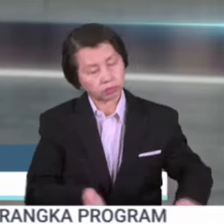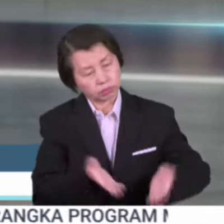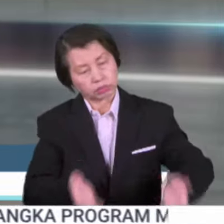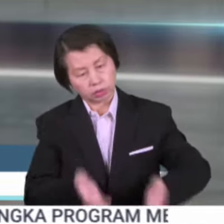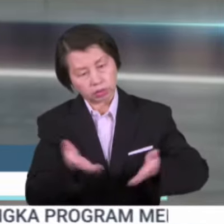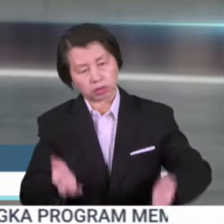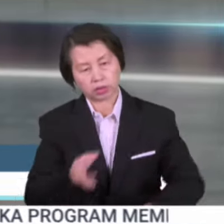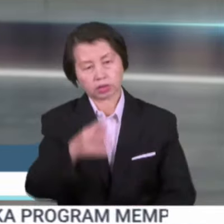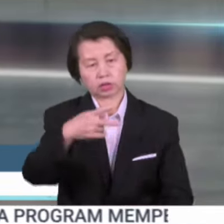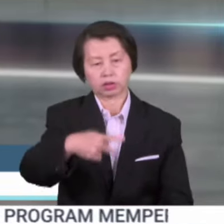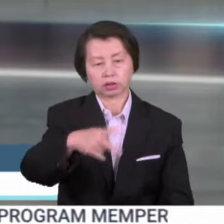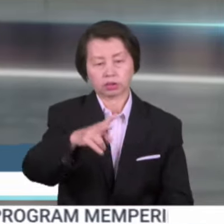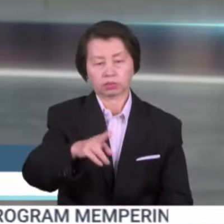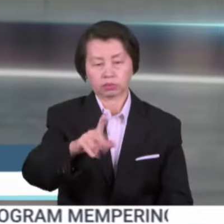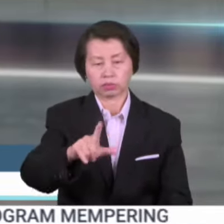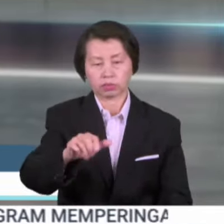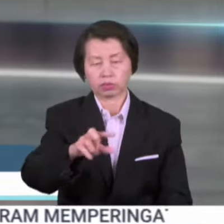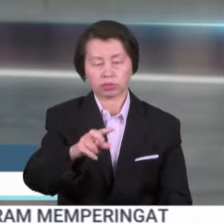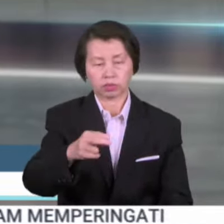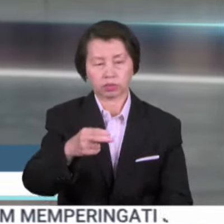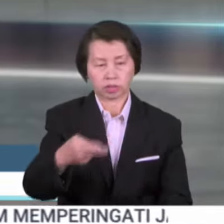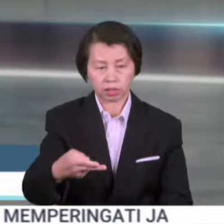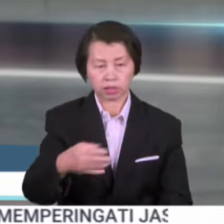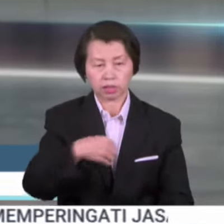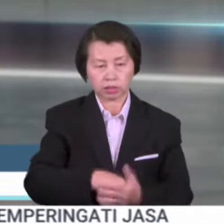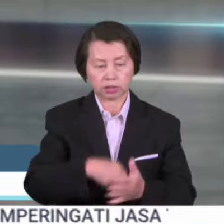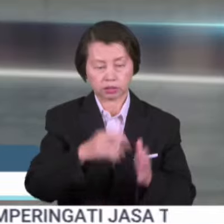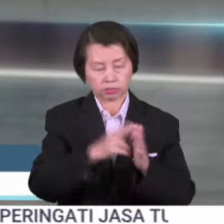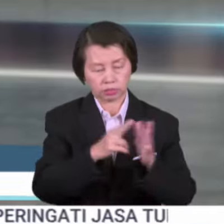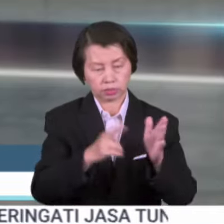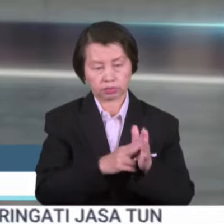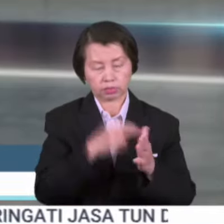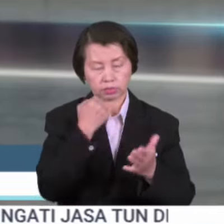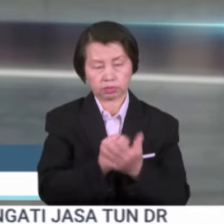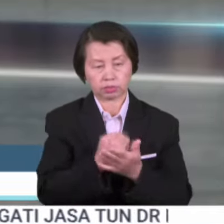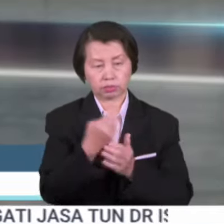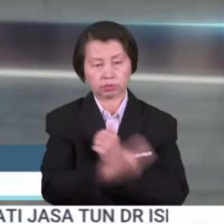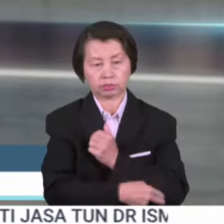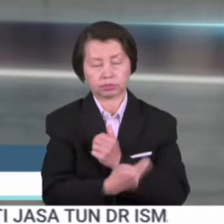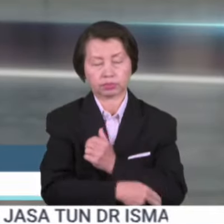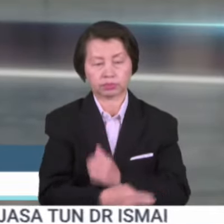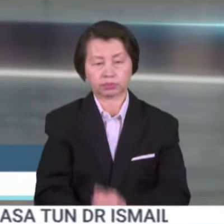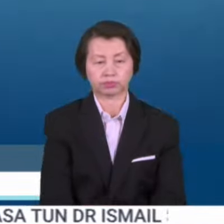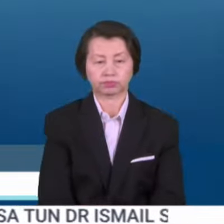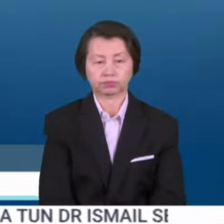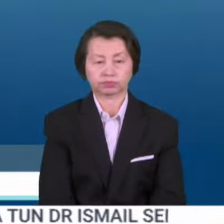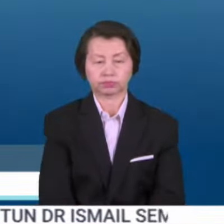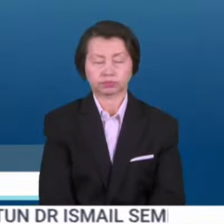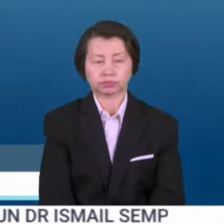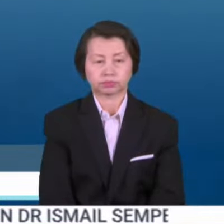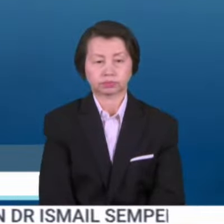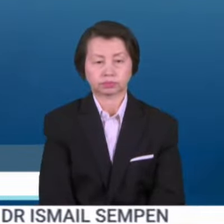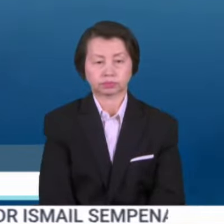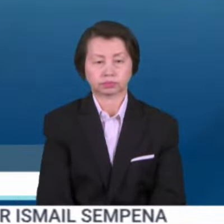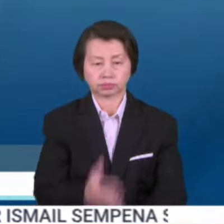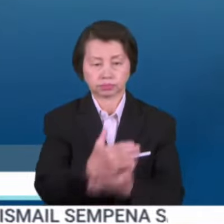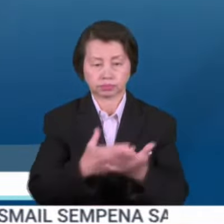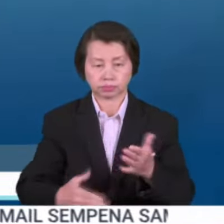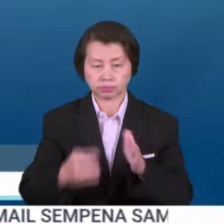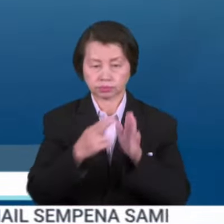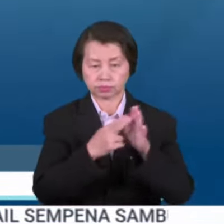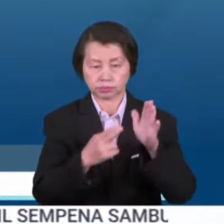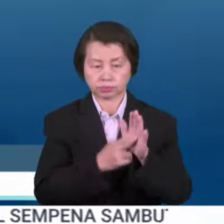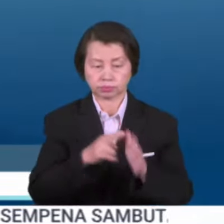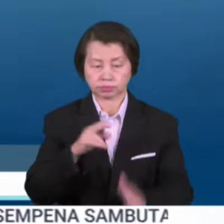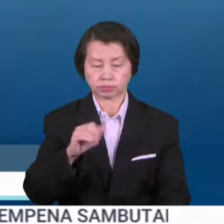rehabilitasi juga hukuman restoratif dalam undang-undang jinayah negara kebahagiaan hal yang